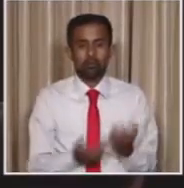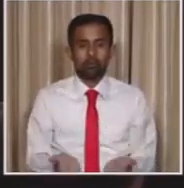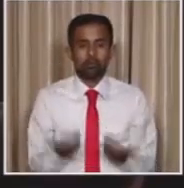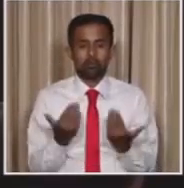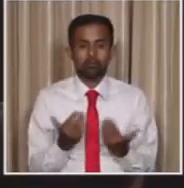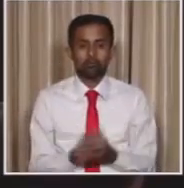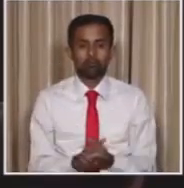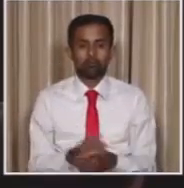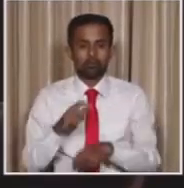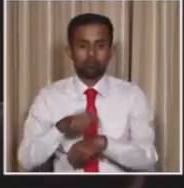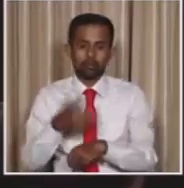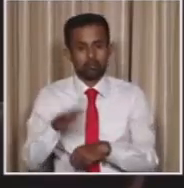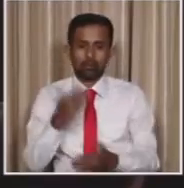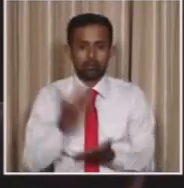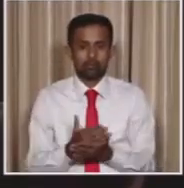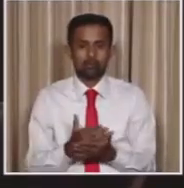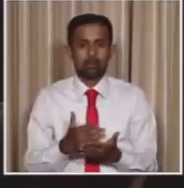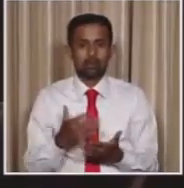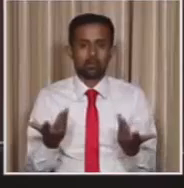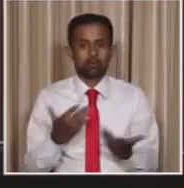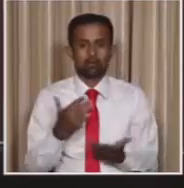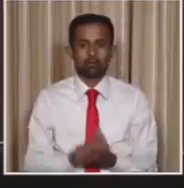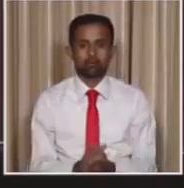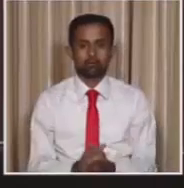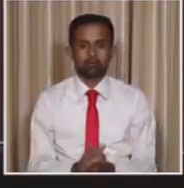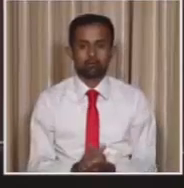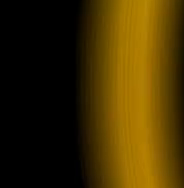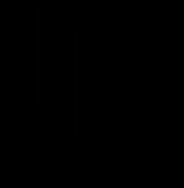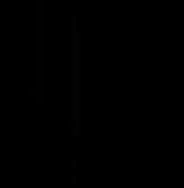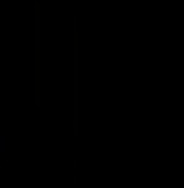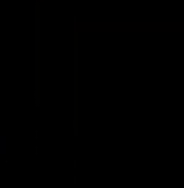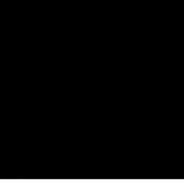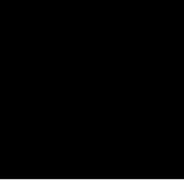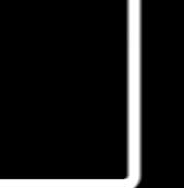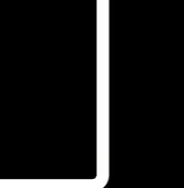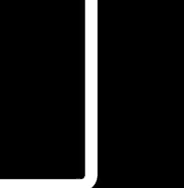මේ වෙලාව ඉවරින්ද නවතිනා නැත්තම් නවතින්නේ නැහැ ස්තුතියි ඊළඟ